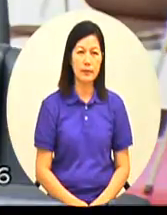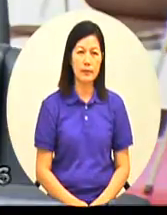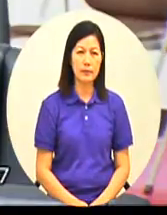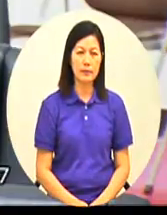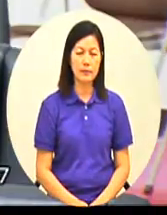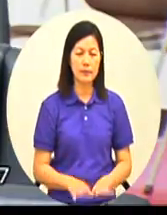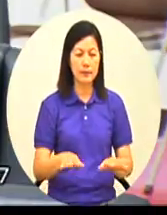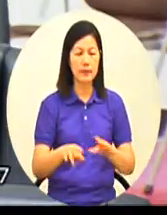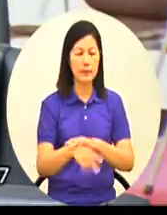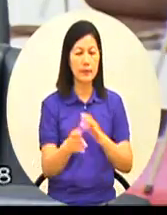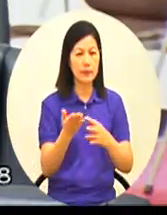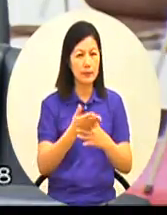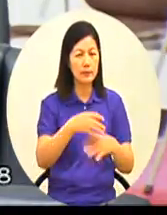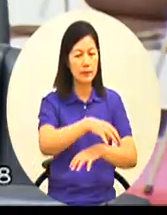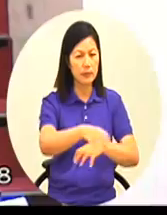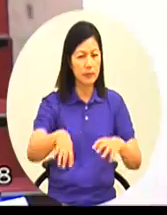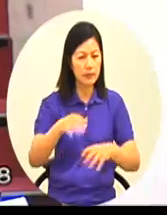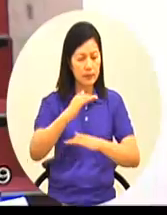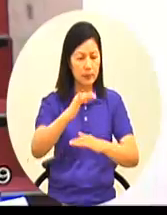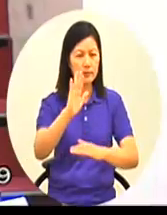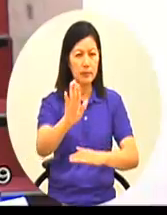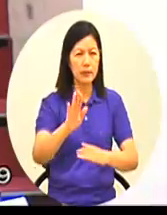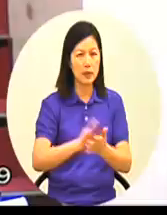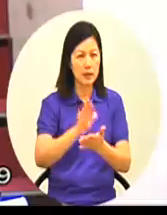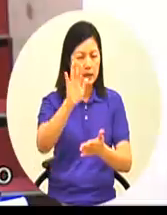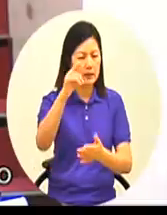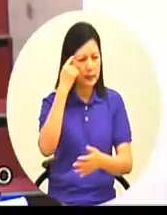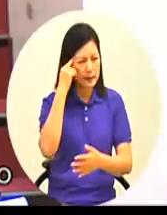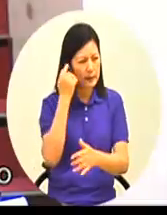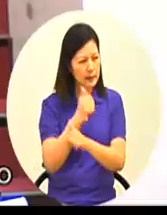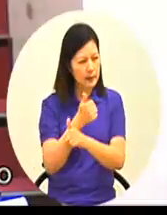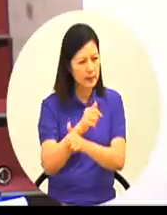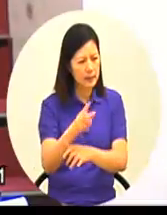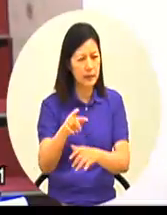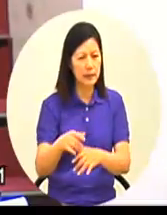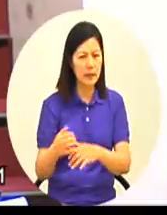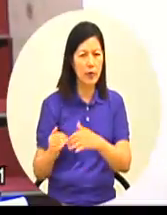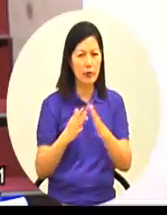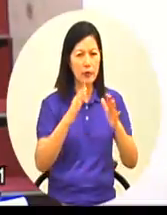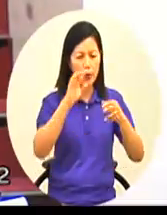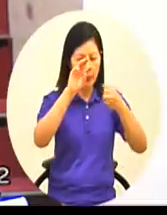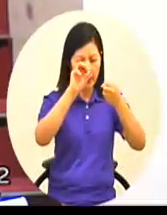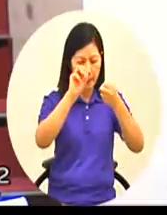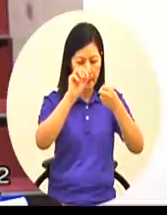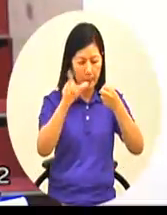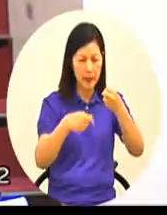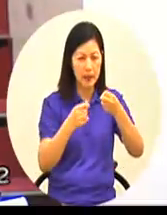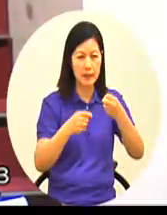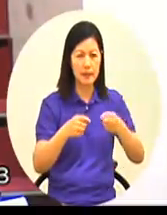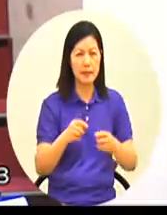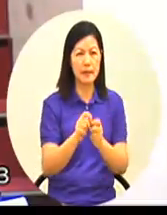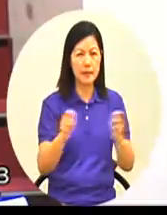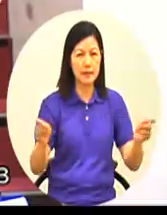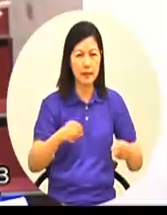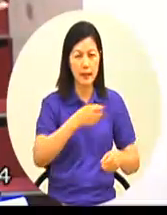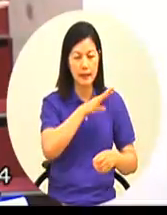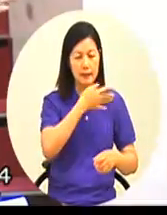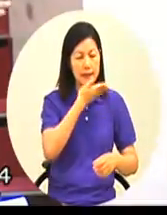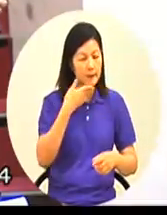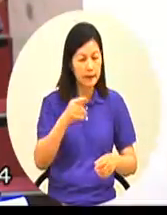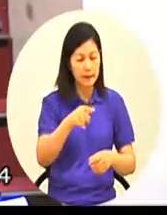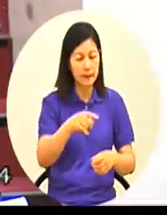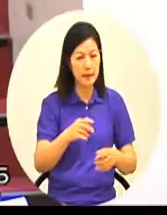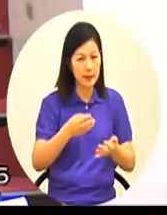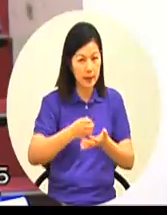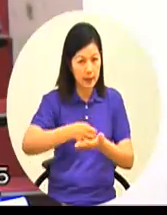现在的空间跟环境是有限的，所以我们未来在思考，就是说，譬如说富民长青以后改起来的时候，富民长青的2楼，因为咱今嘛